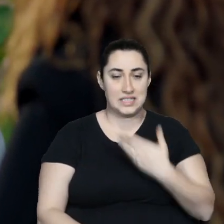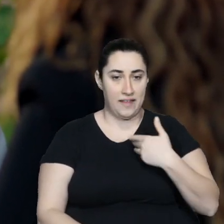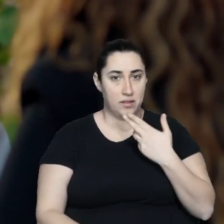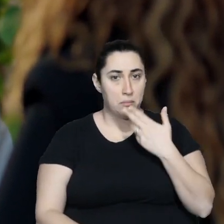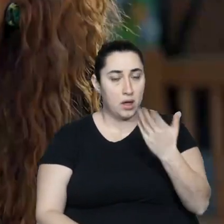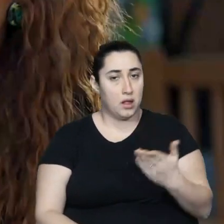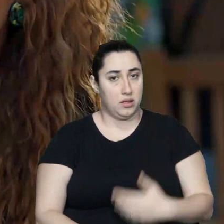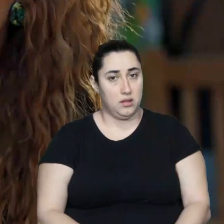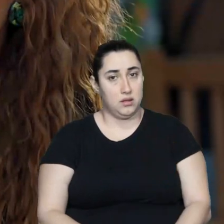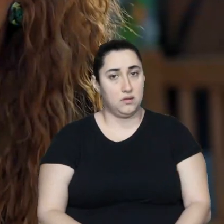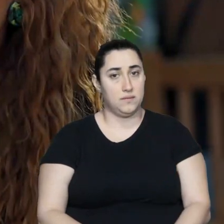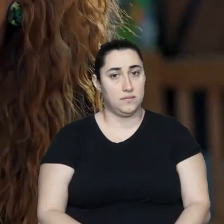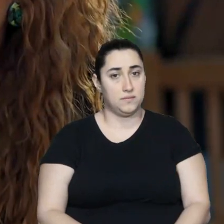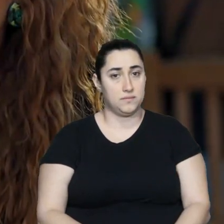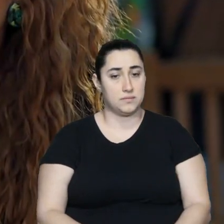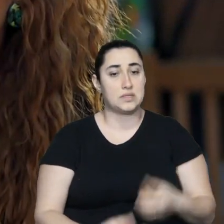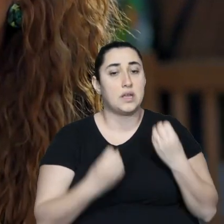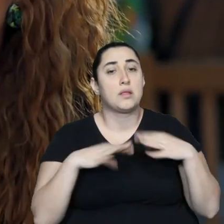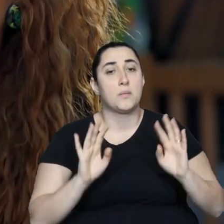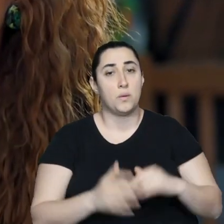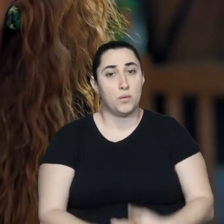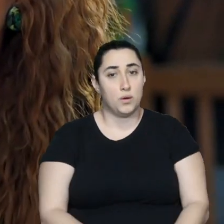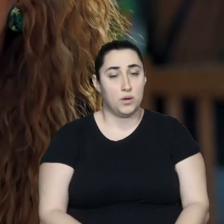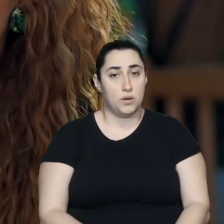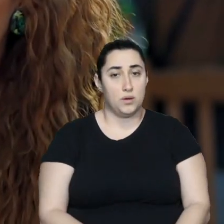Sevdiğim kadınsın. Yetmez mi?